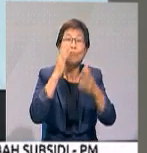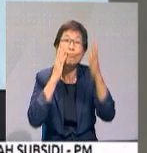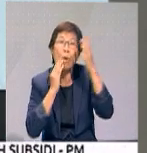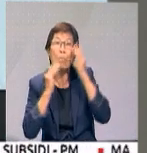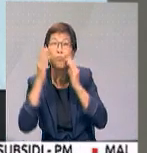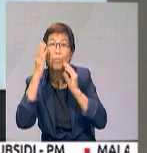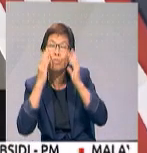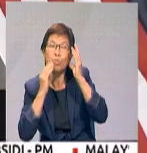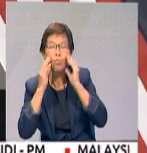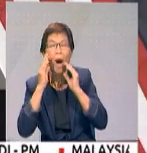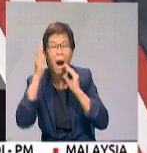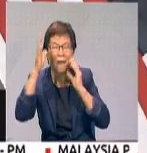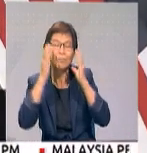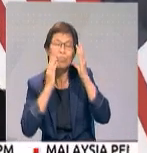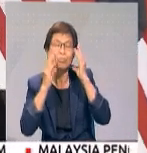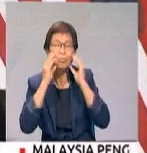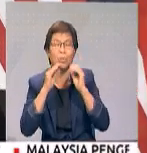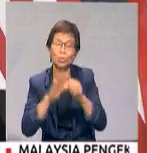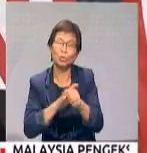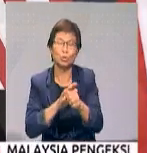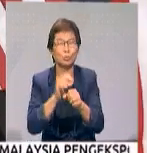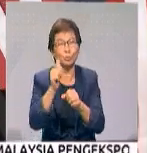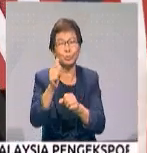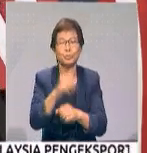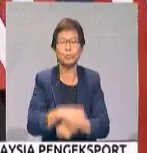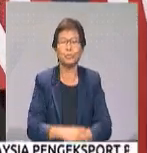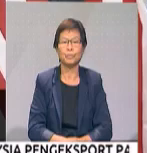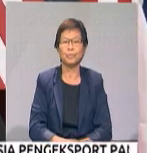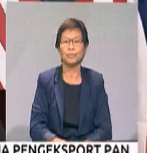yang secukupnya.